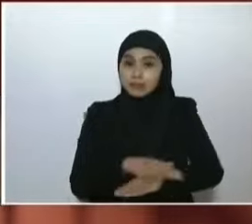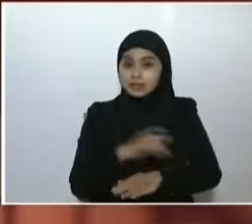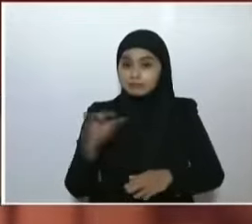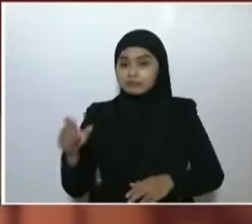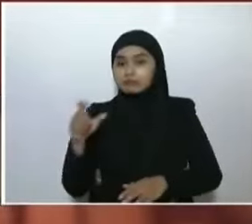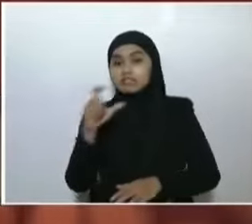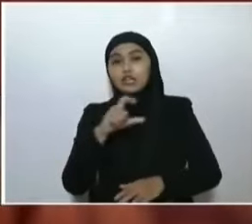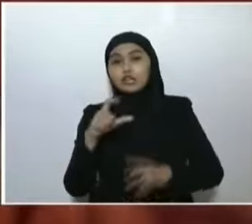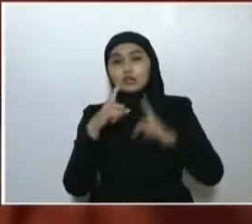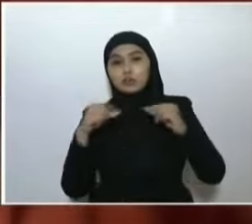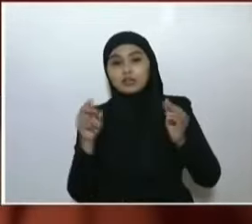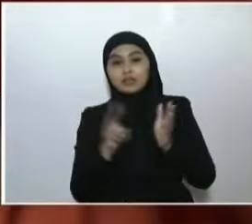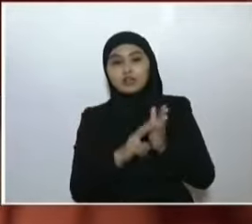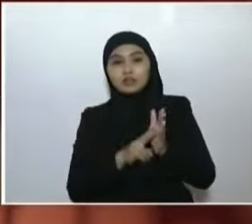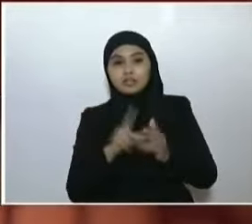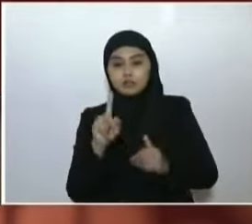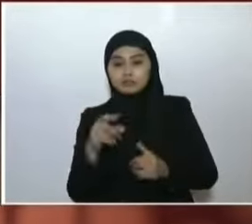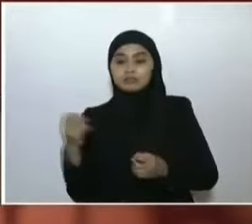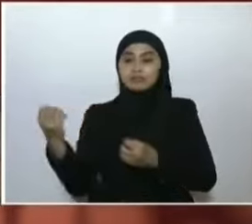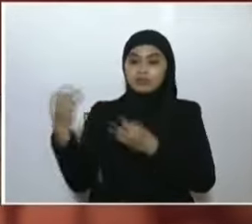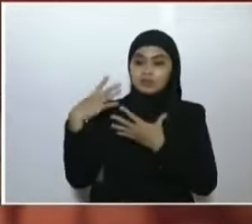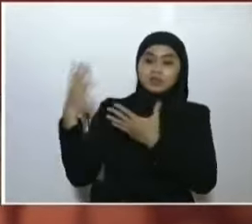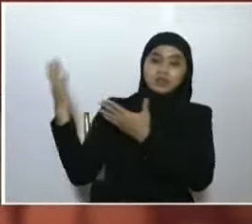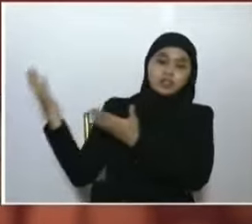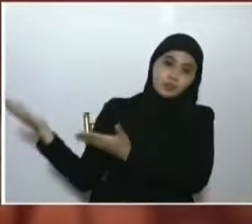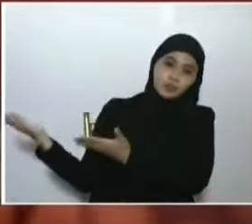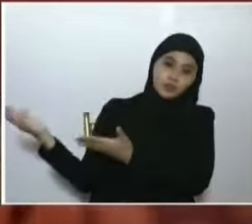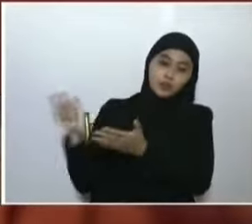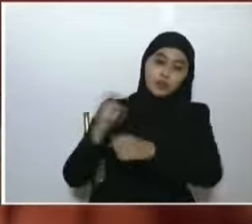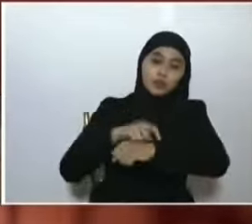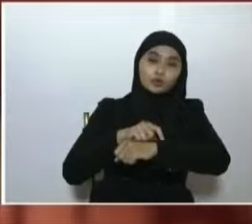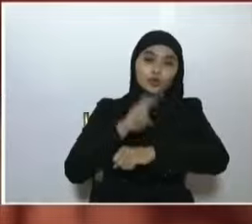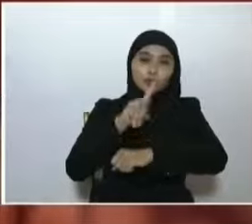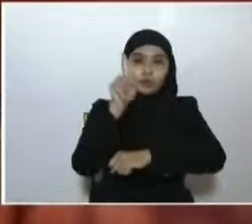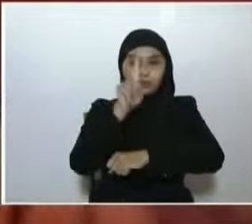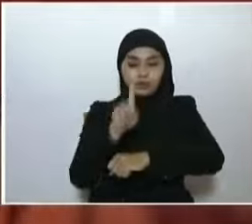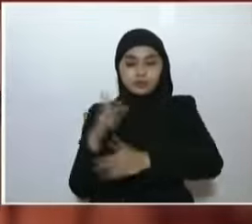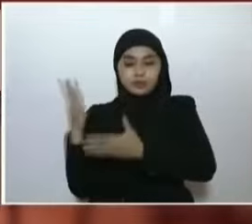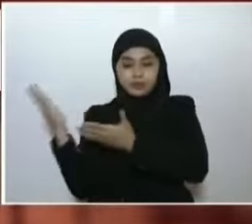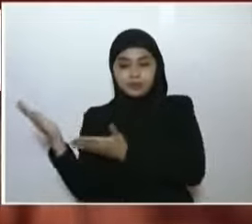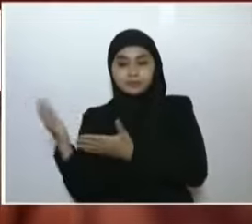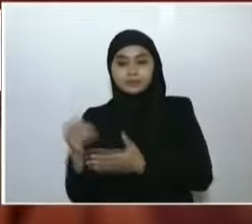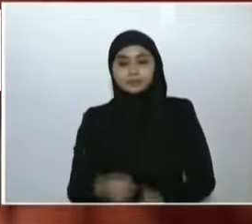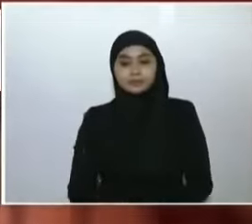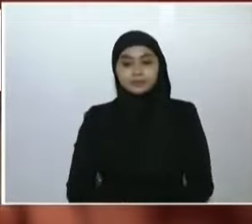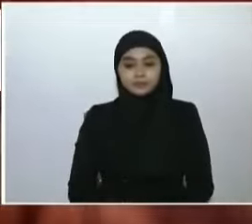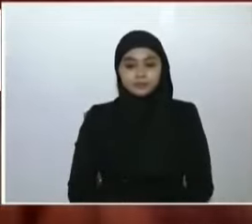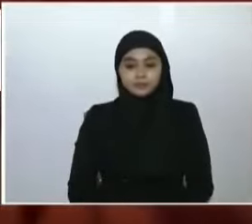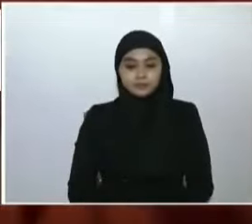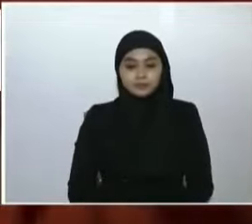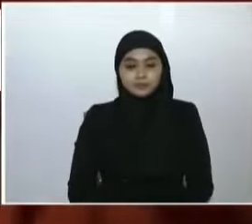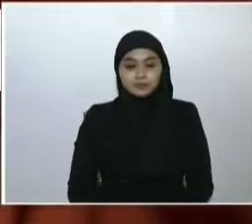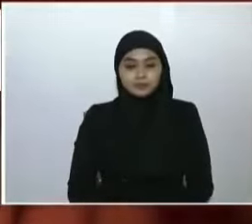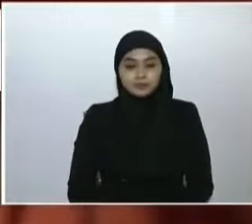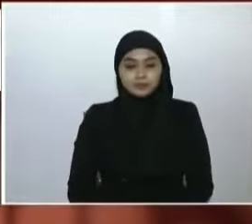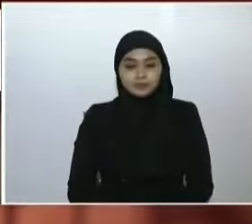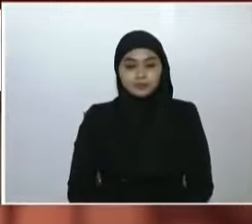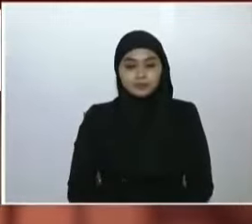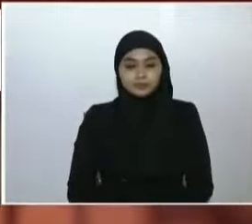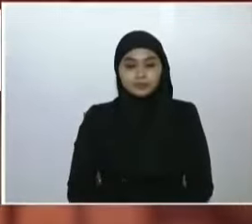cagup nomor urut 1 memberikan respons atas tanggapan dari cagup nomor urut 2 waktu anda 2 menit Pak sejak anda berbicara ya